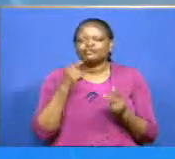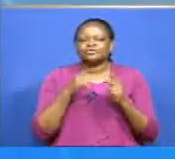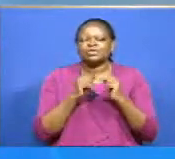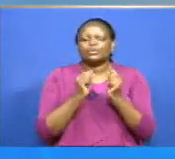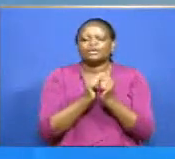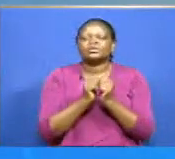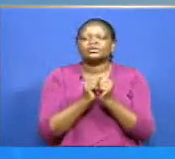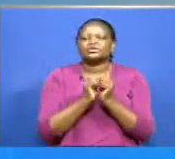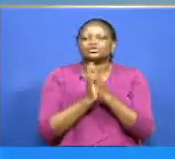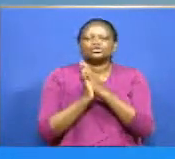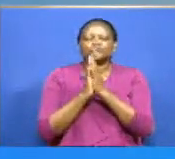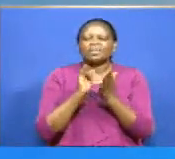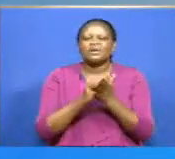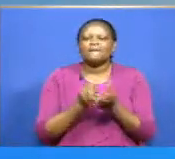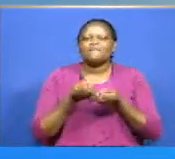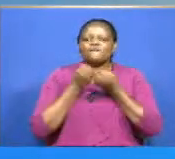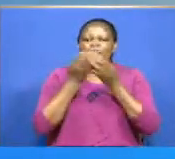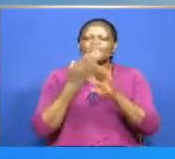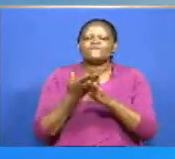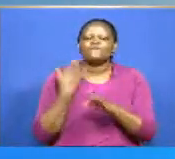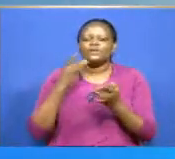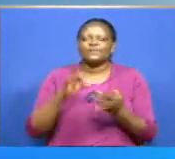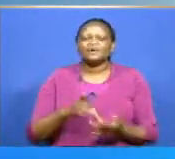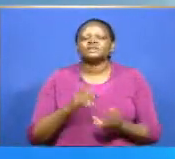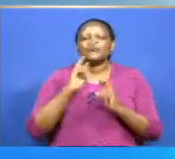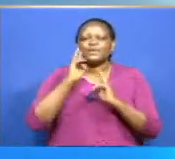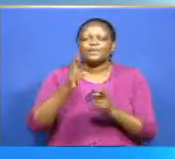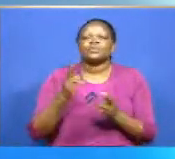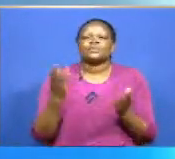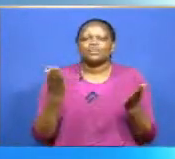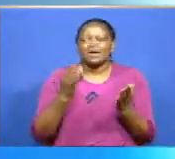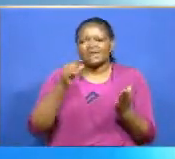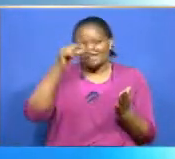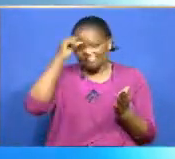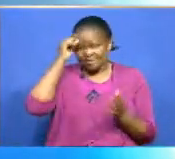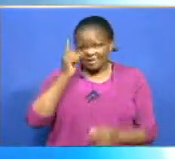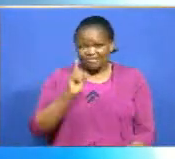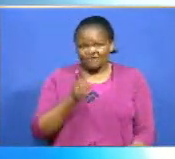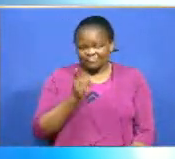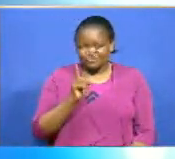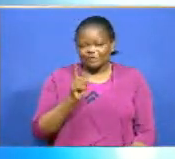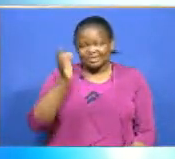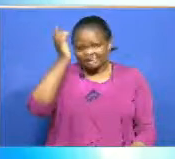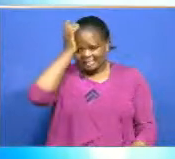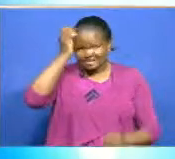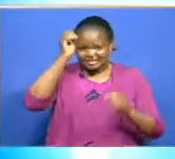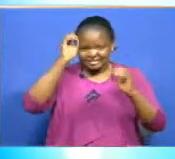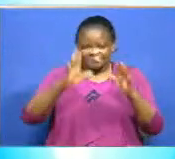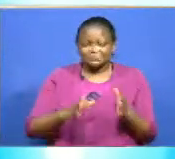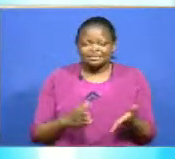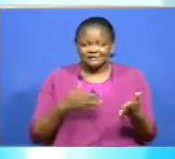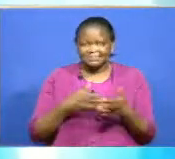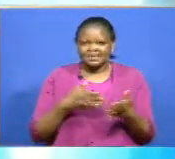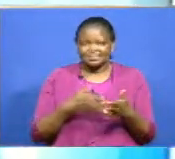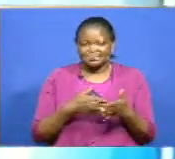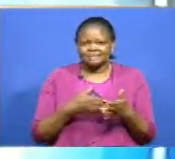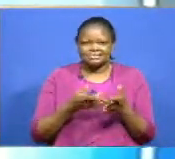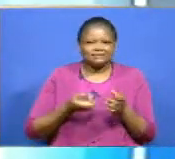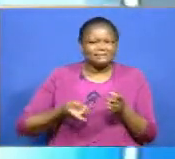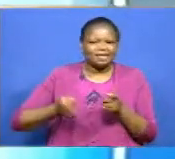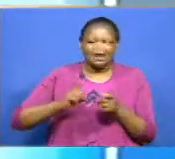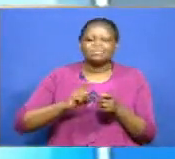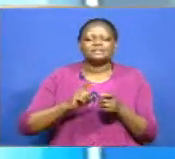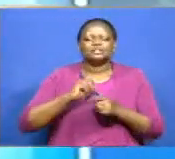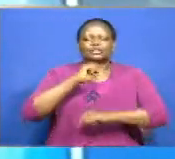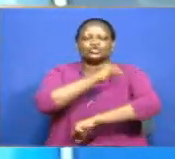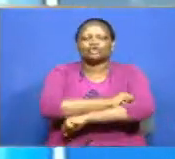ambayo nilikutaarifu hapo awali ya makala maalum ambapo serikali imeonya walimu wakuu wa shule, hii ni dhidi ya kuongeza karo kwani